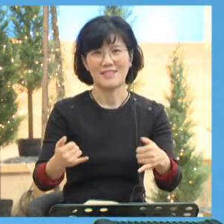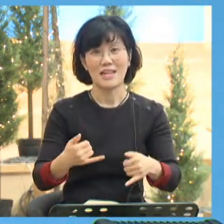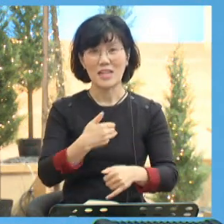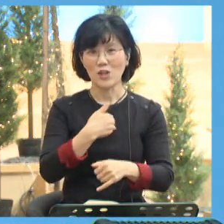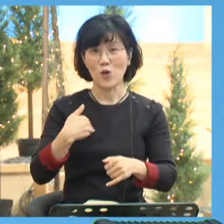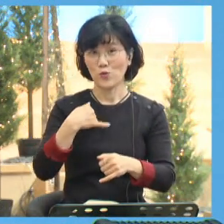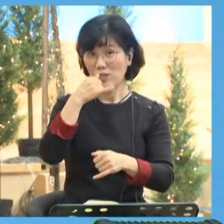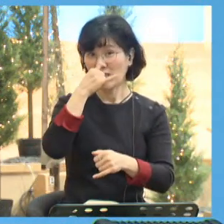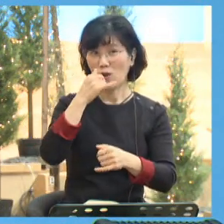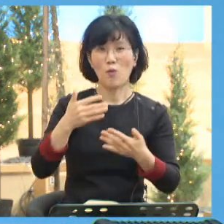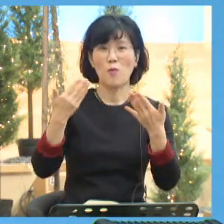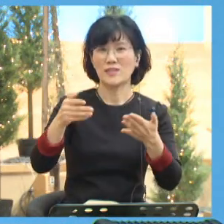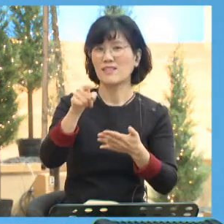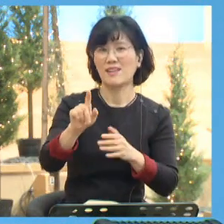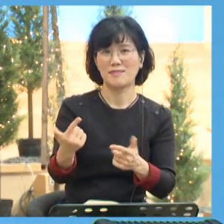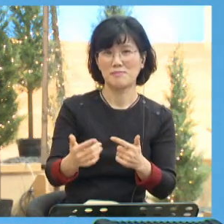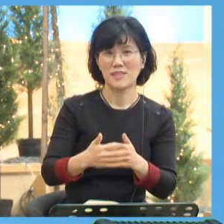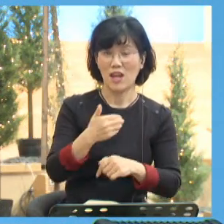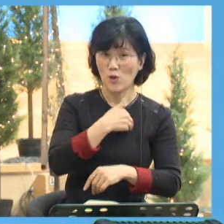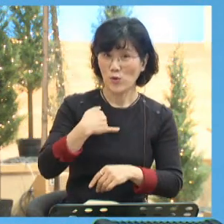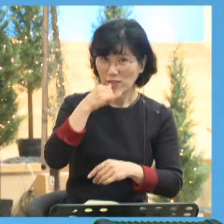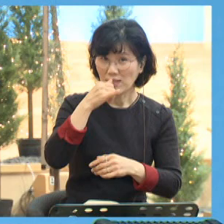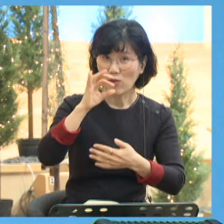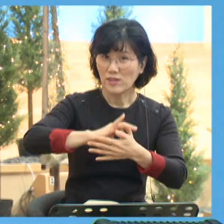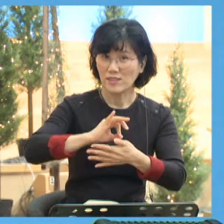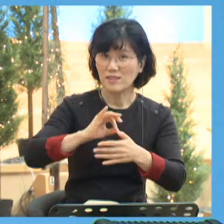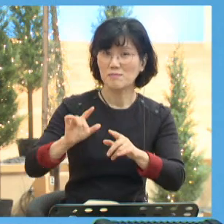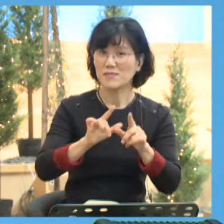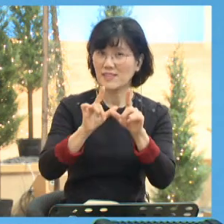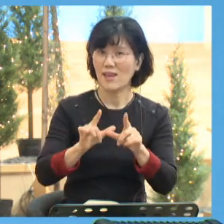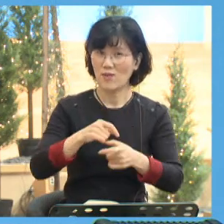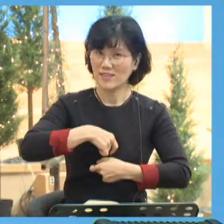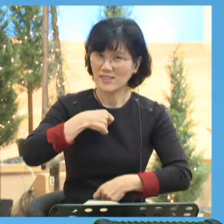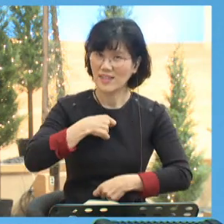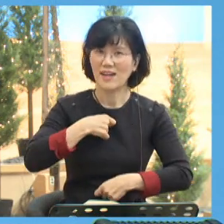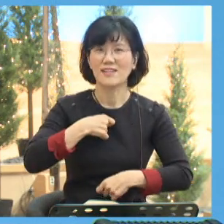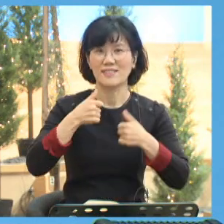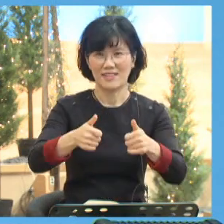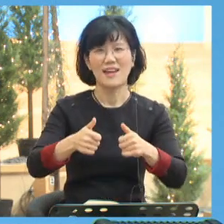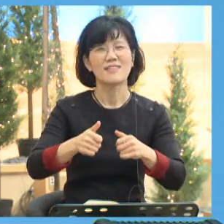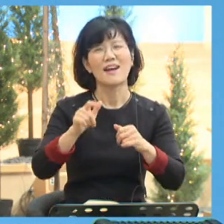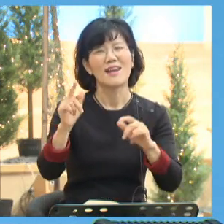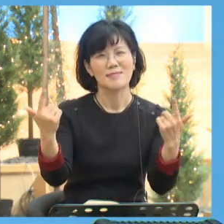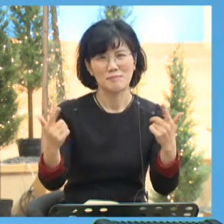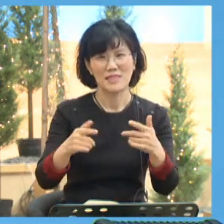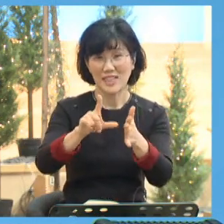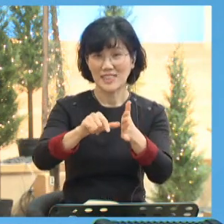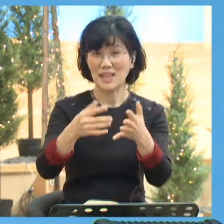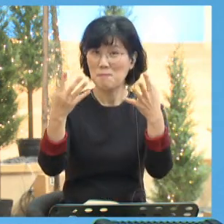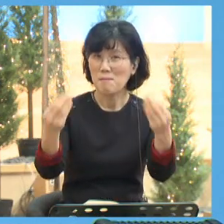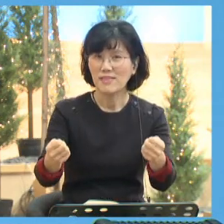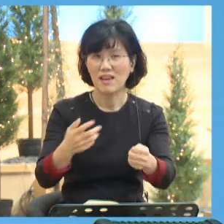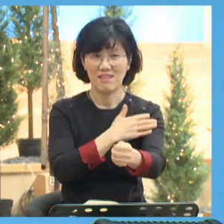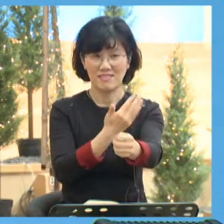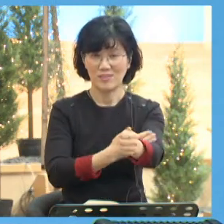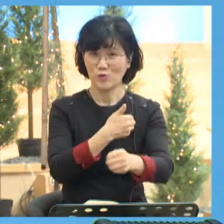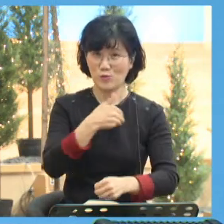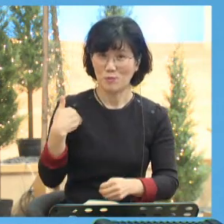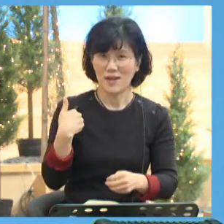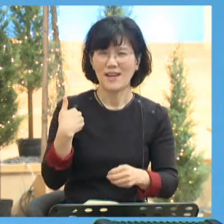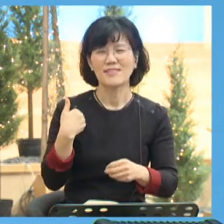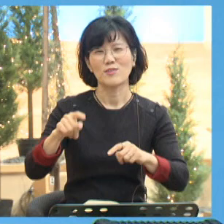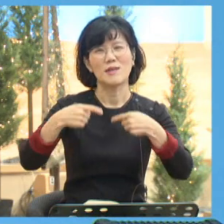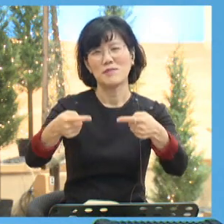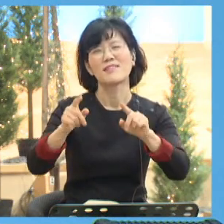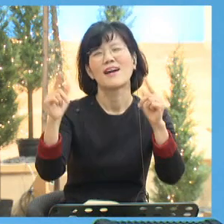있다고 봉사하는 게 아니잖아요 여유가 있다 헌금 생활을 정직하게 성실하게 하는 게 아니잖아요 시간의 많다고 능력이 된다고 그렇게 하는 게